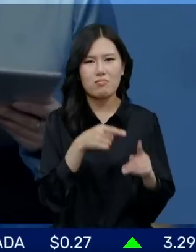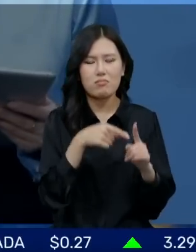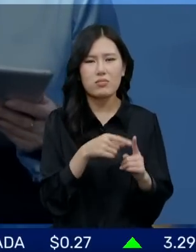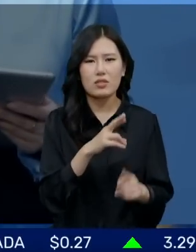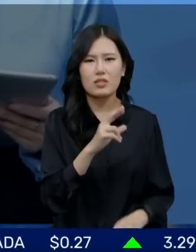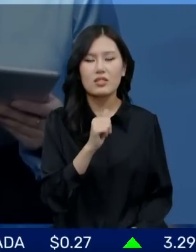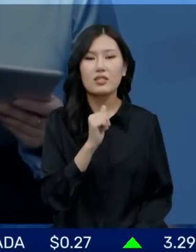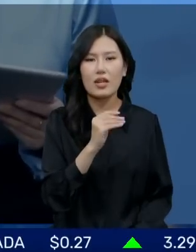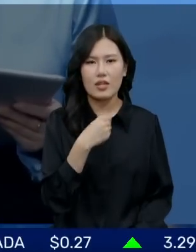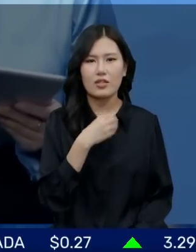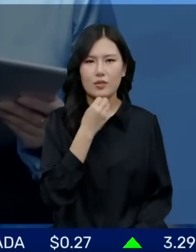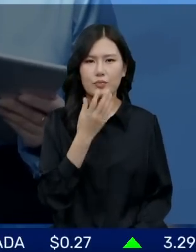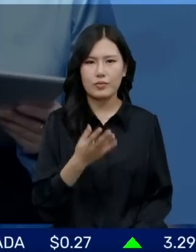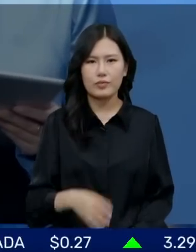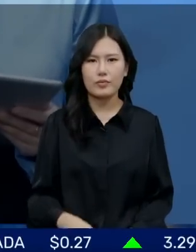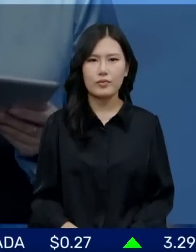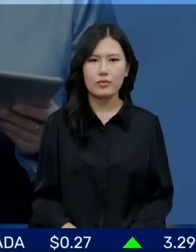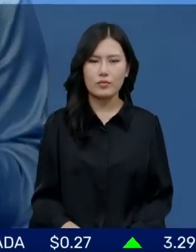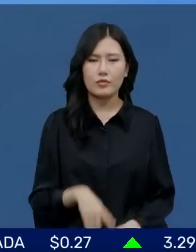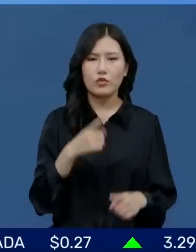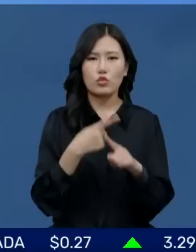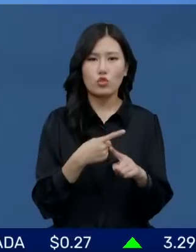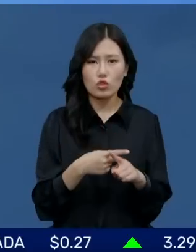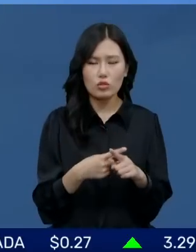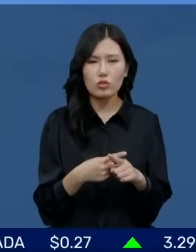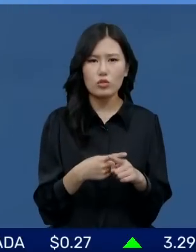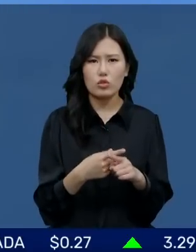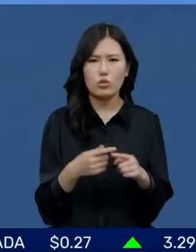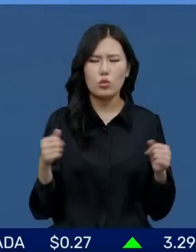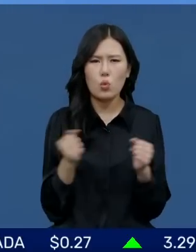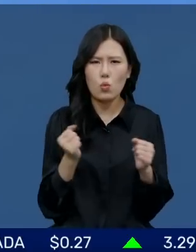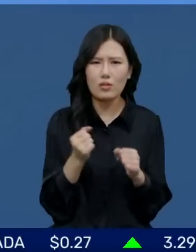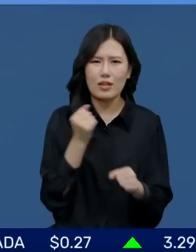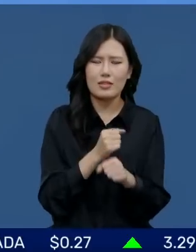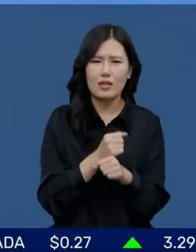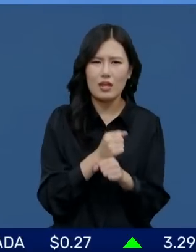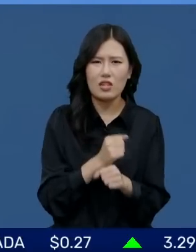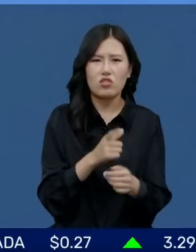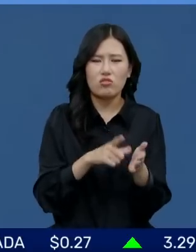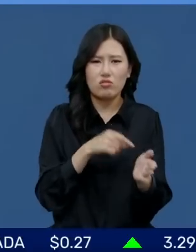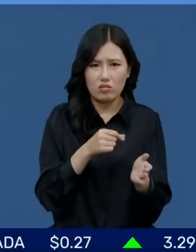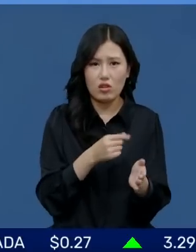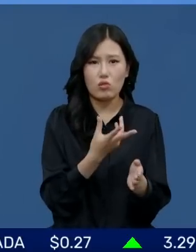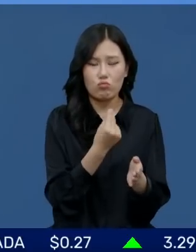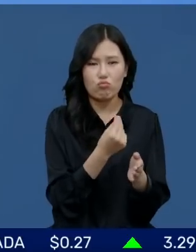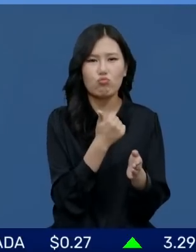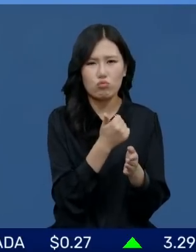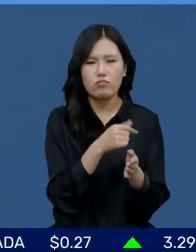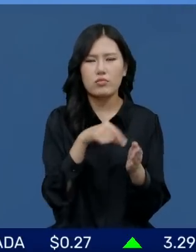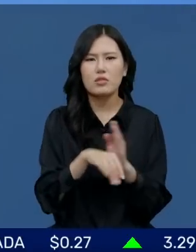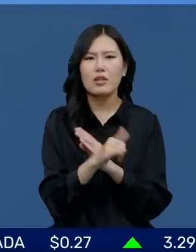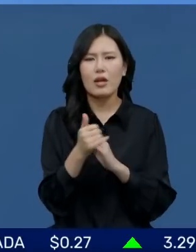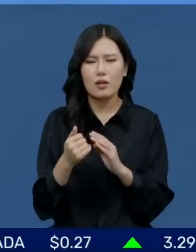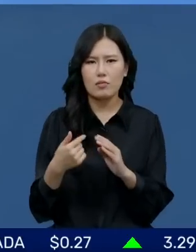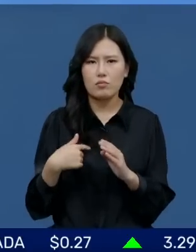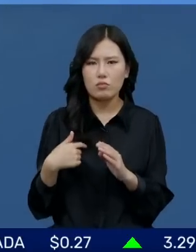гол одоо ажиллах үе нь яг өвлийн үйлрэл байдаг. За гэтэл яг энэ салбарт ажиллаж байгаа хүмүүс зарим нэг тохиолдолд техник